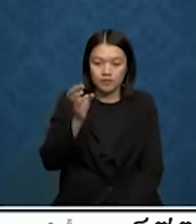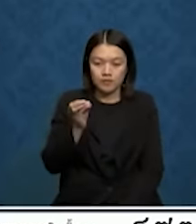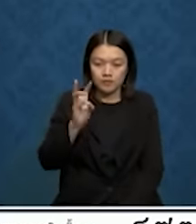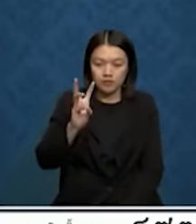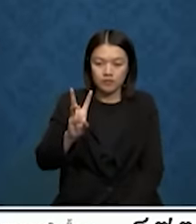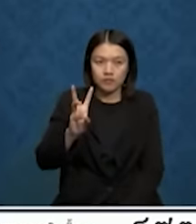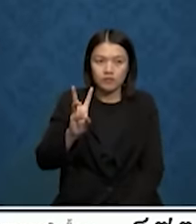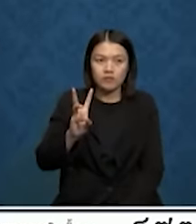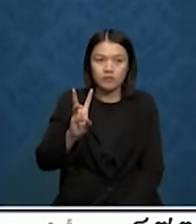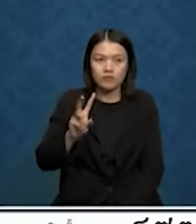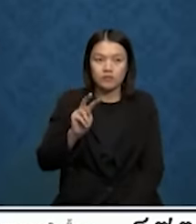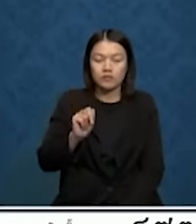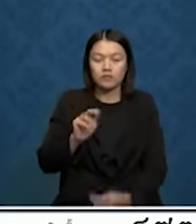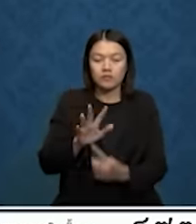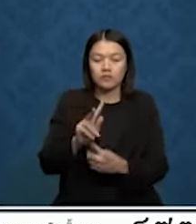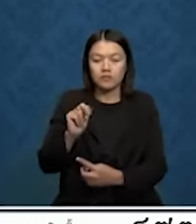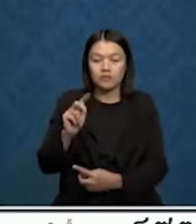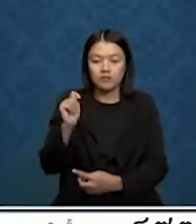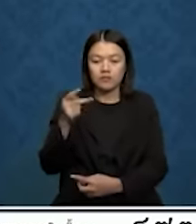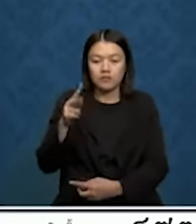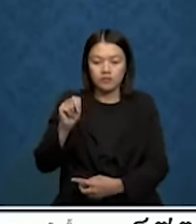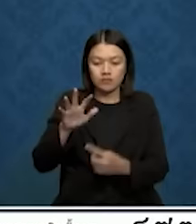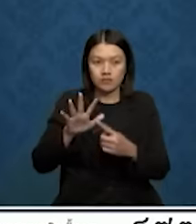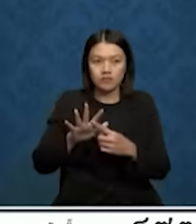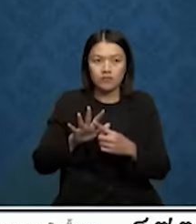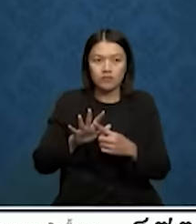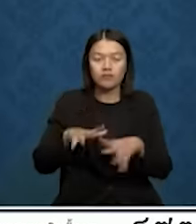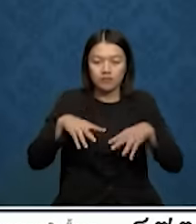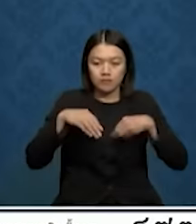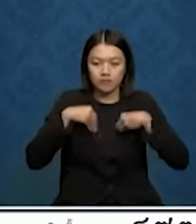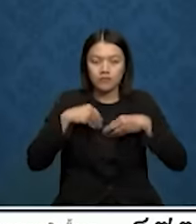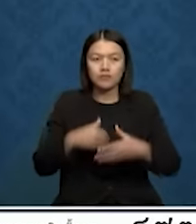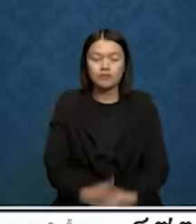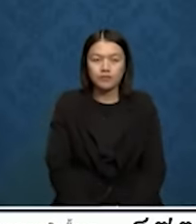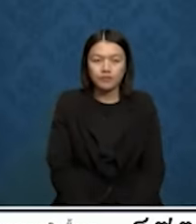366นางนันทนาสงประชา เห็นชอบค่ะ